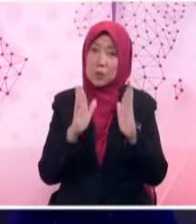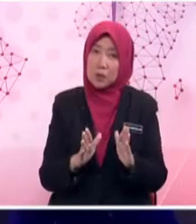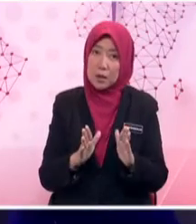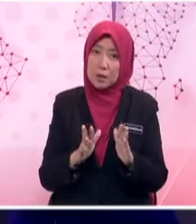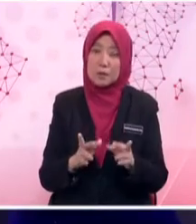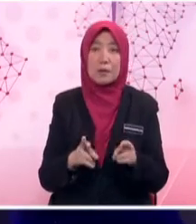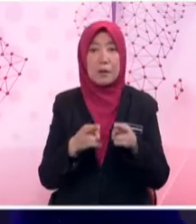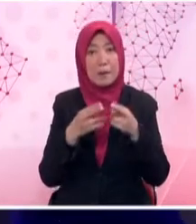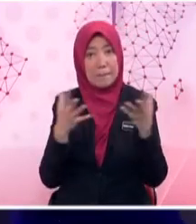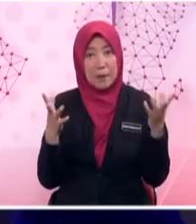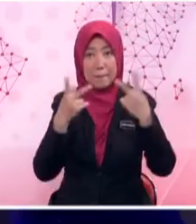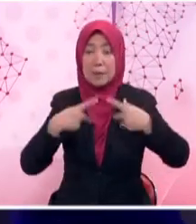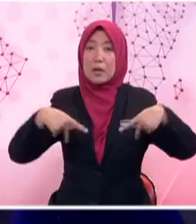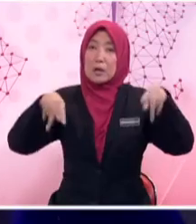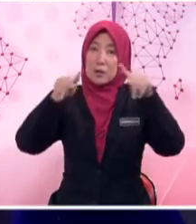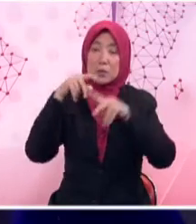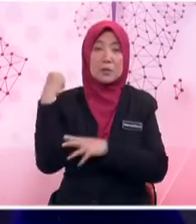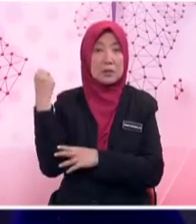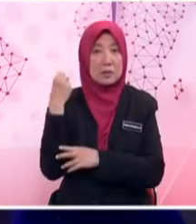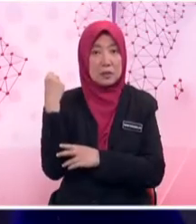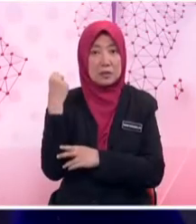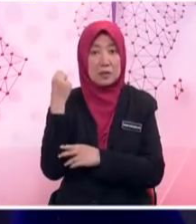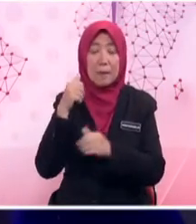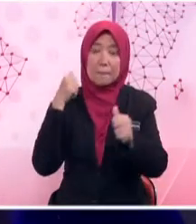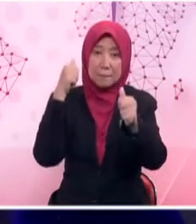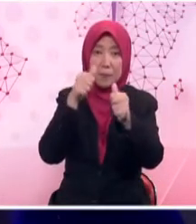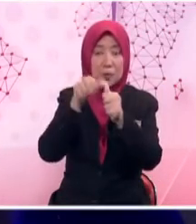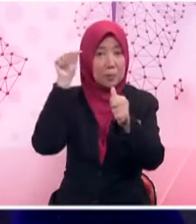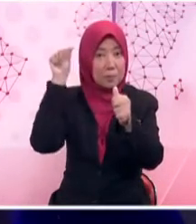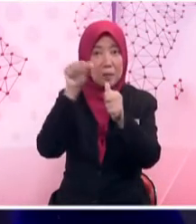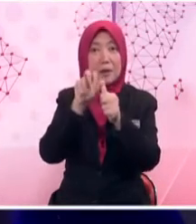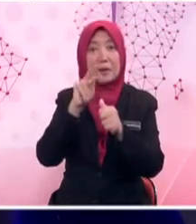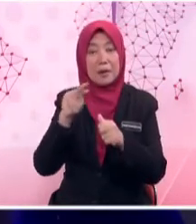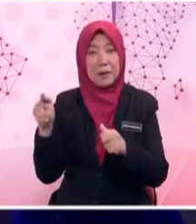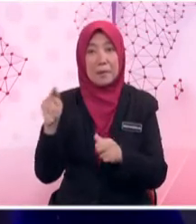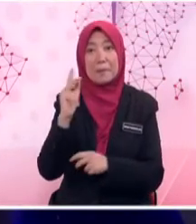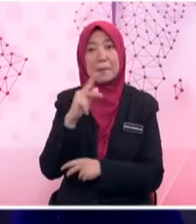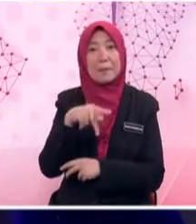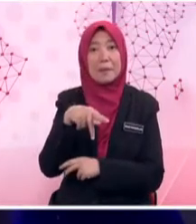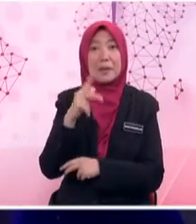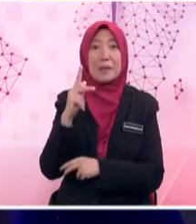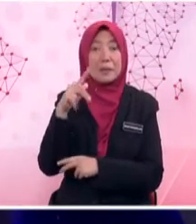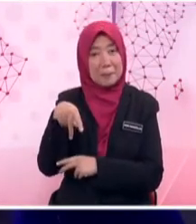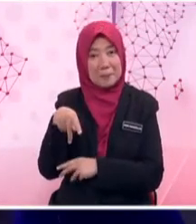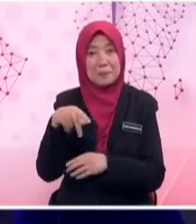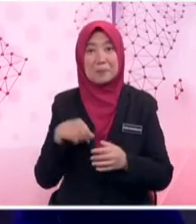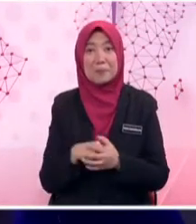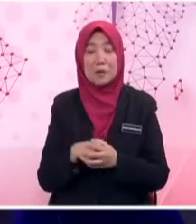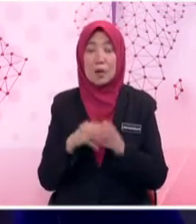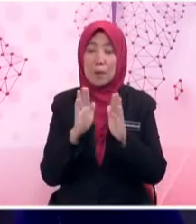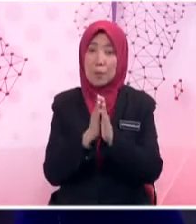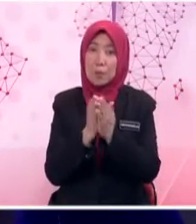sentiasa mematuhi arahan perintah kawalan pergerakan.